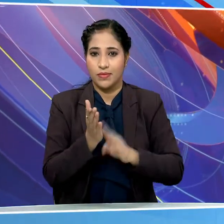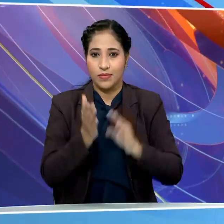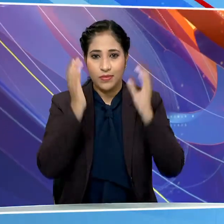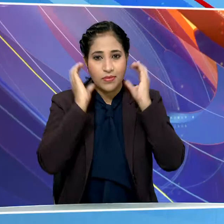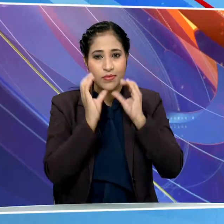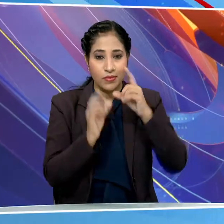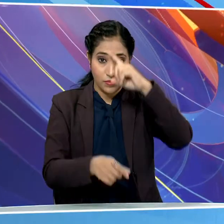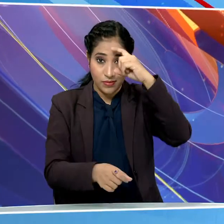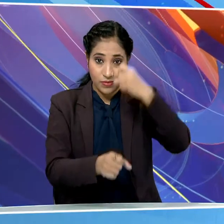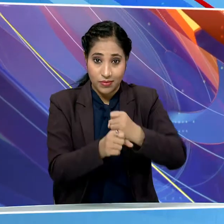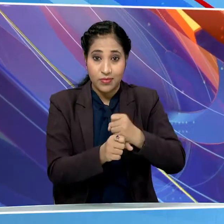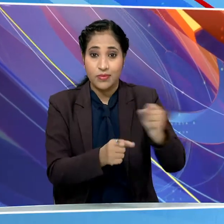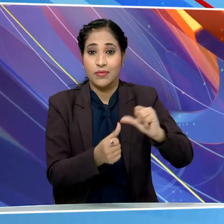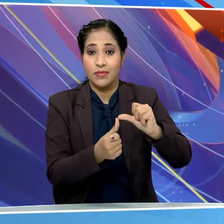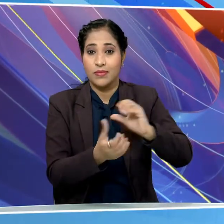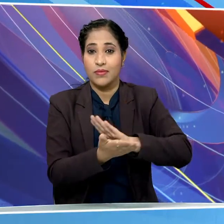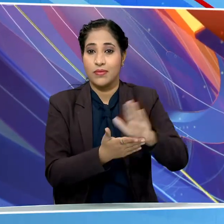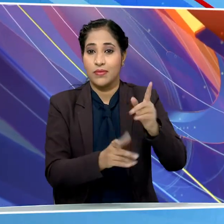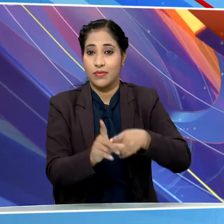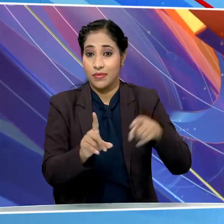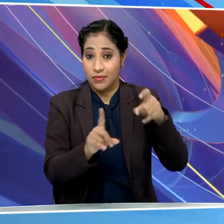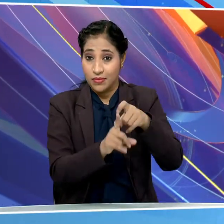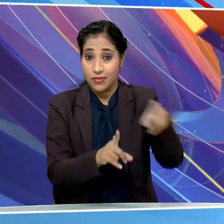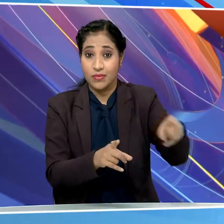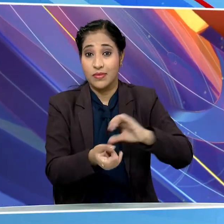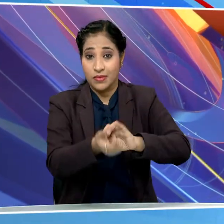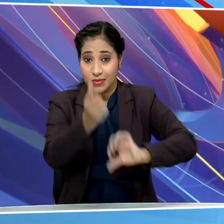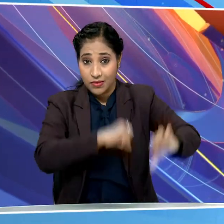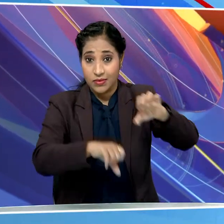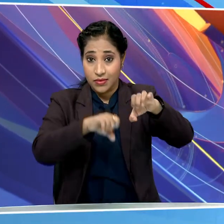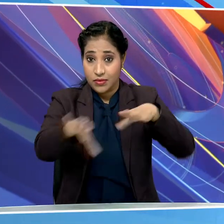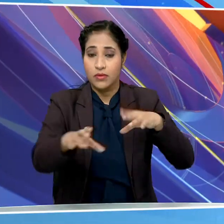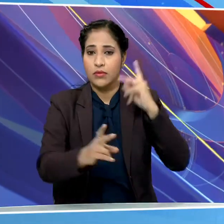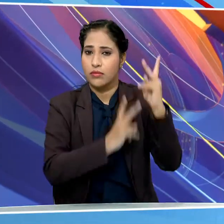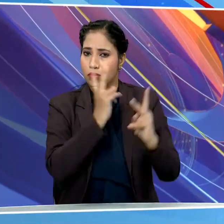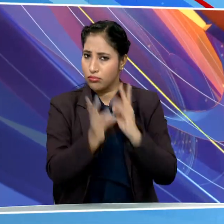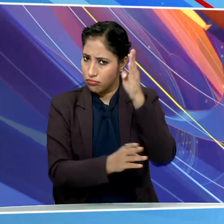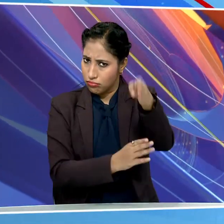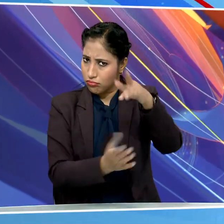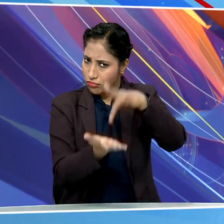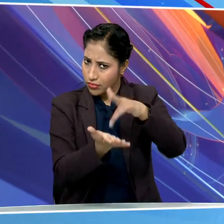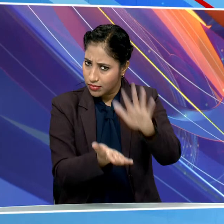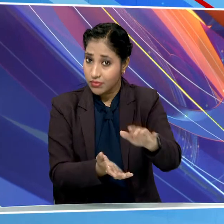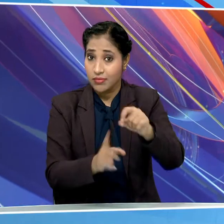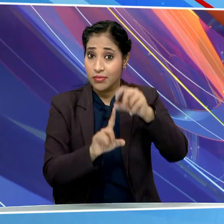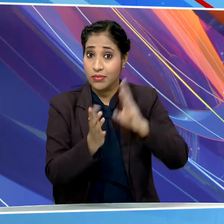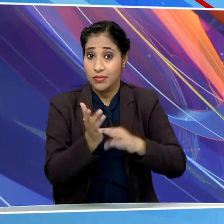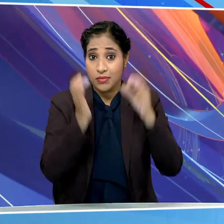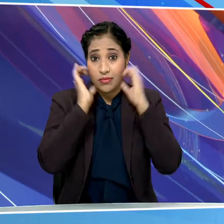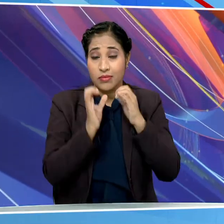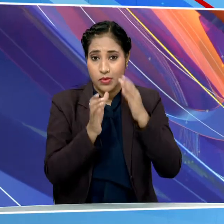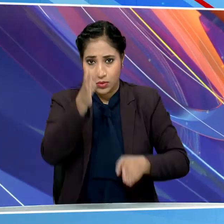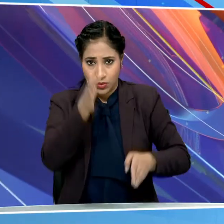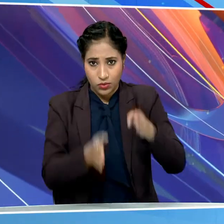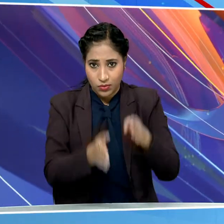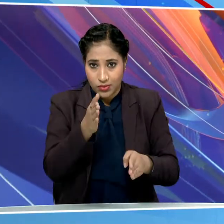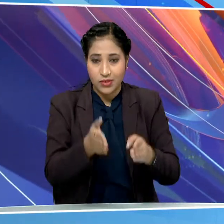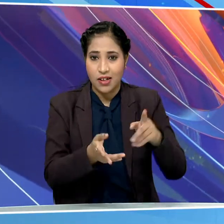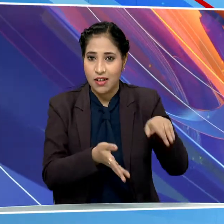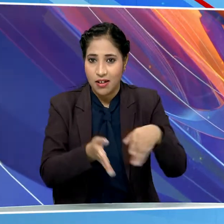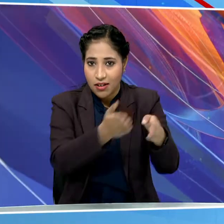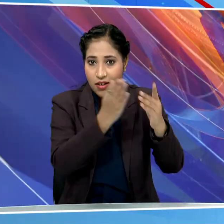प्रधानमंत्री नरेंद्र मोदी ने गुजरात के अहमदाबाद में साइंस सिटी का दौरा किया। पीएम मोदी ने वहां रोबोटिक्स